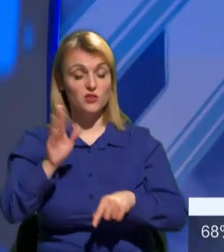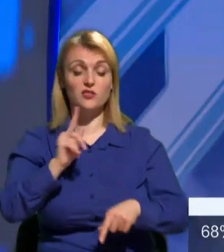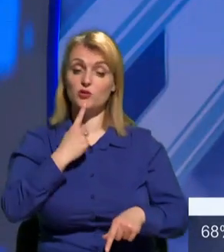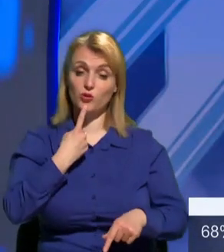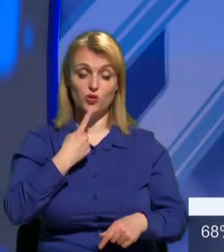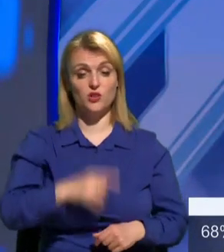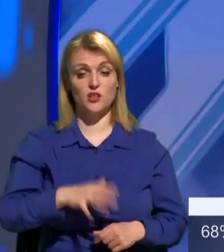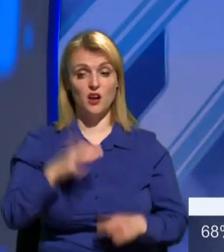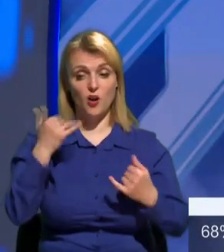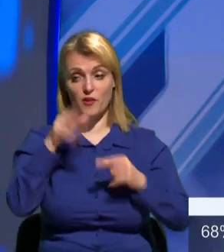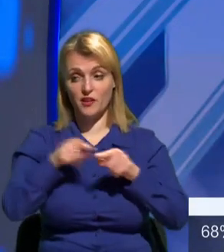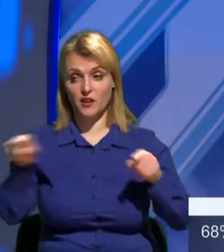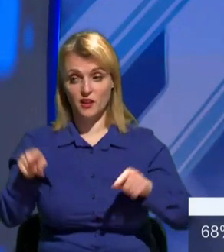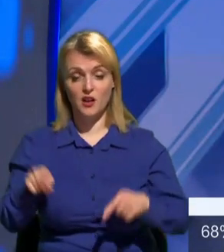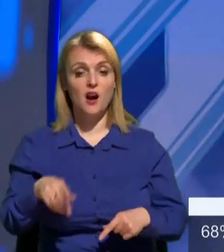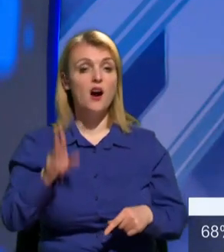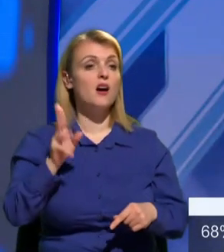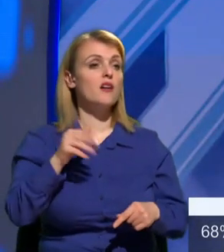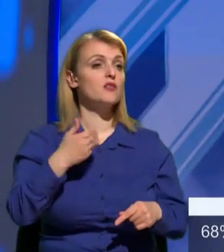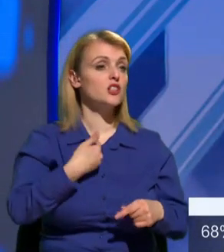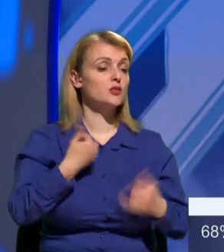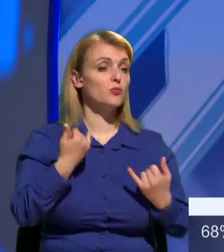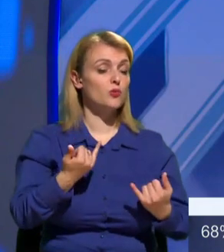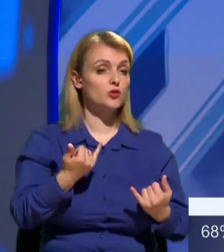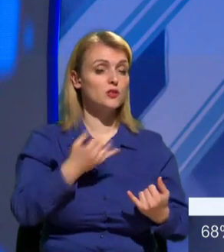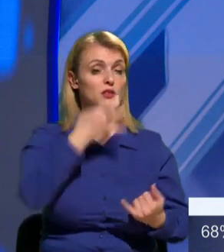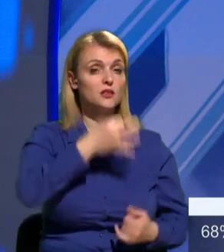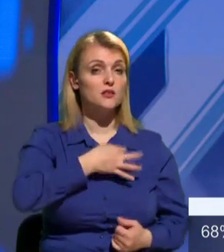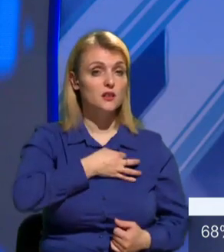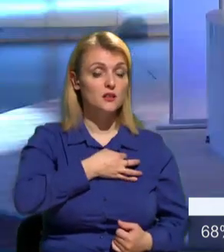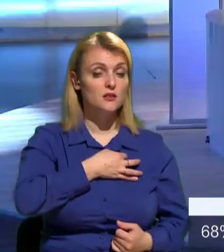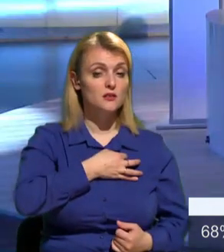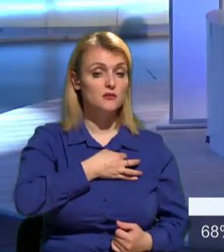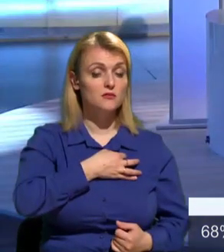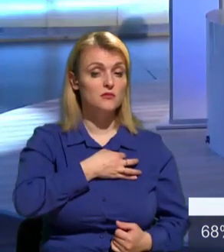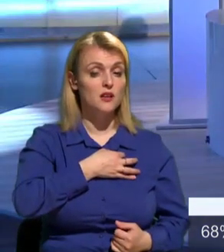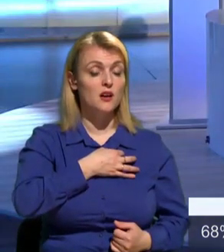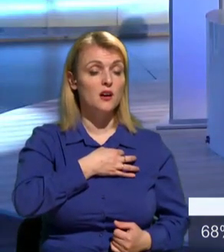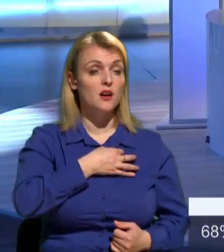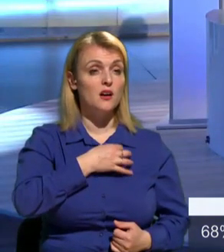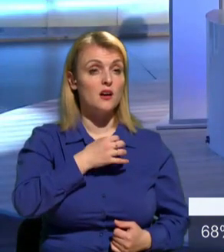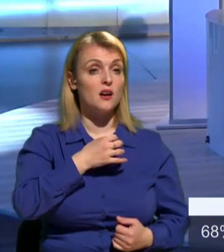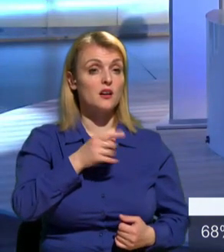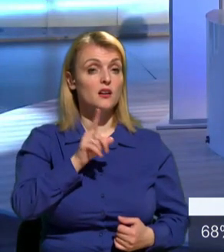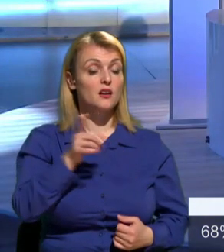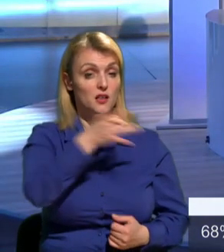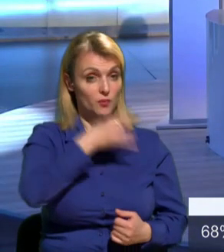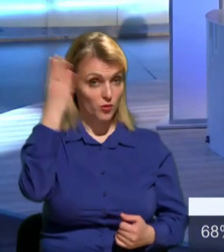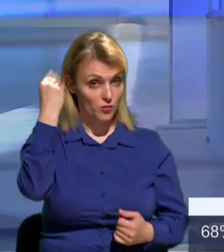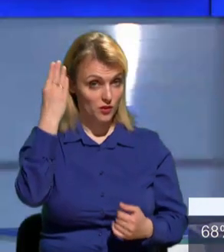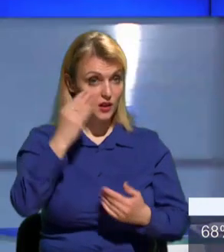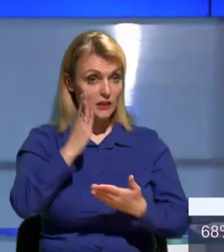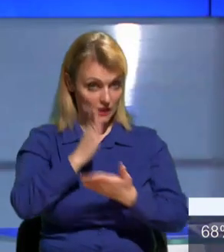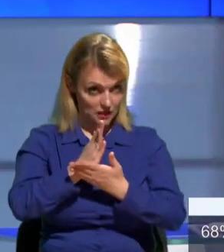perioadă. În ce măsură dumneavoastră puteți să confirmați sau să infirmați faptul că Republica Moldova se va afla într-o